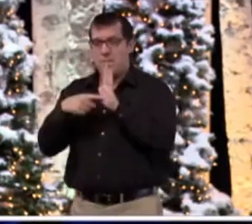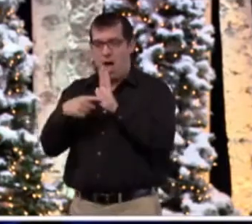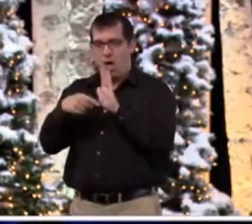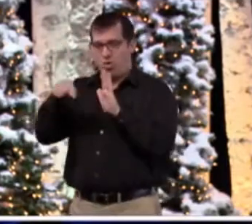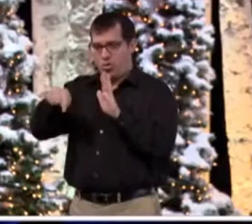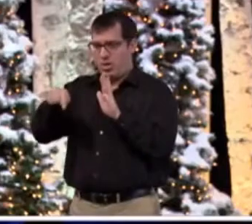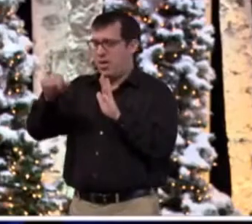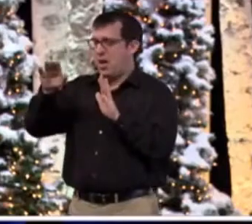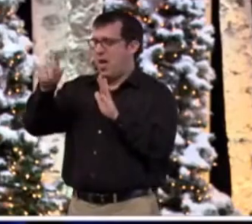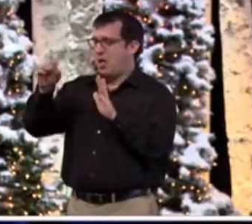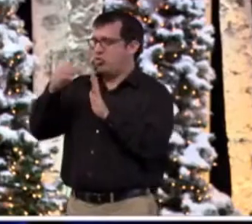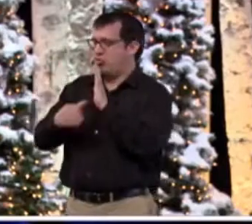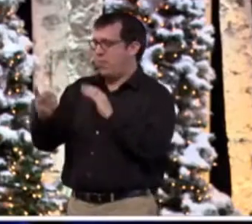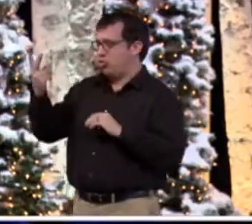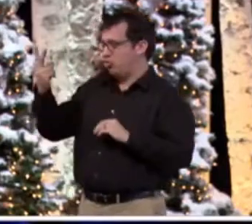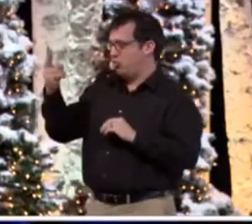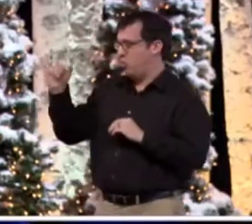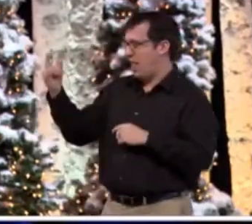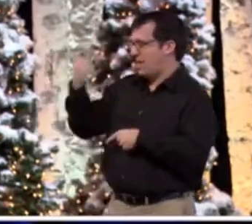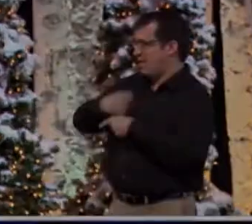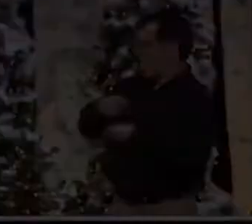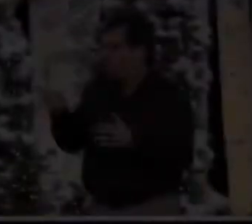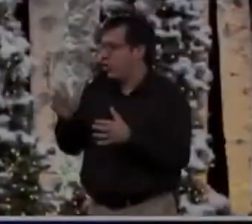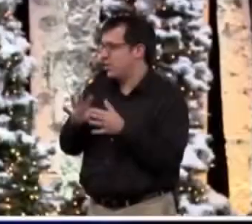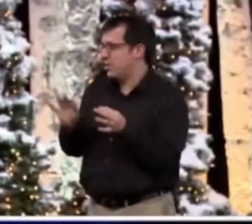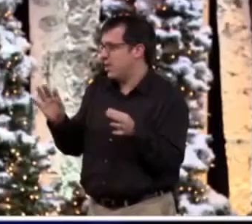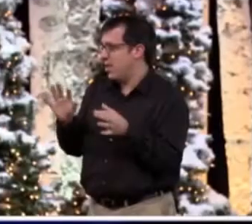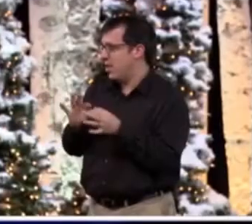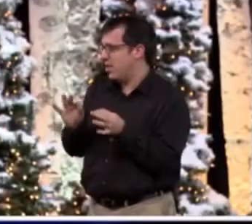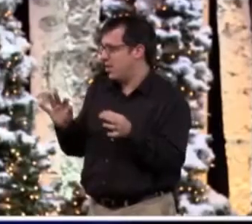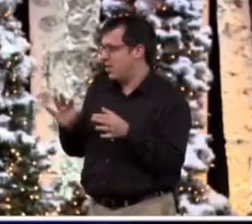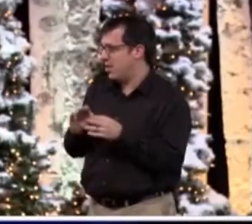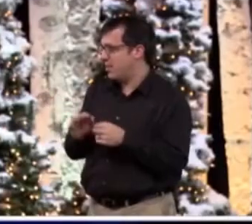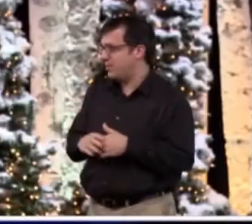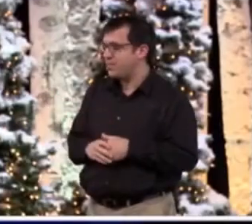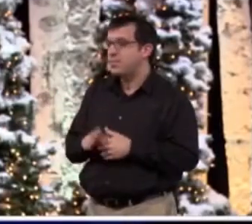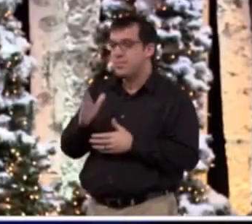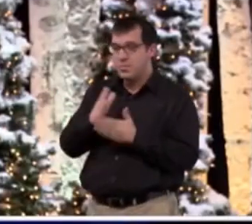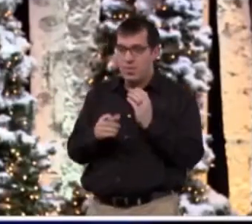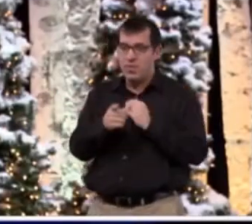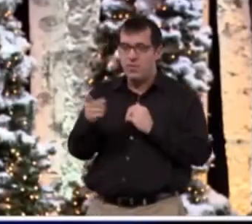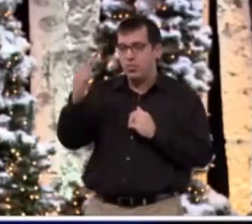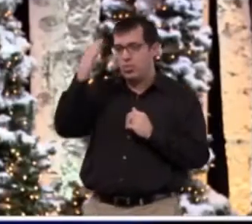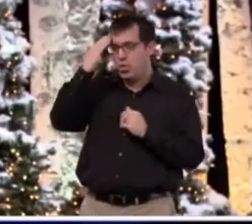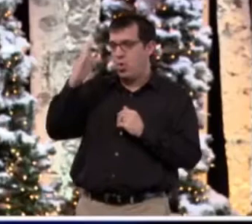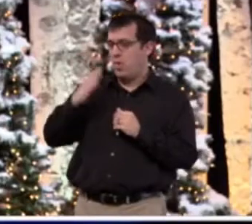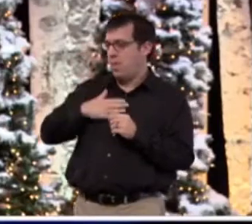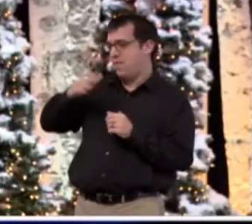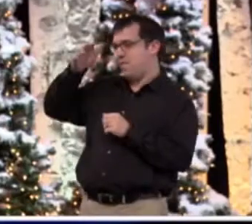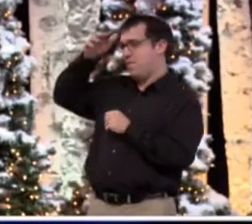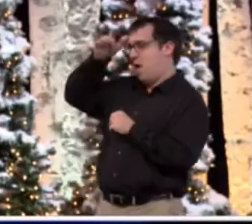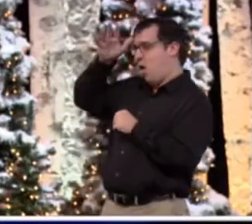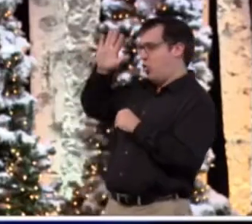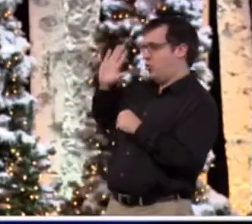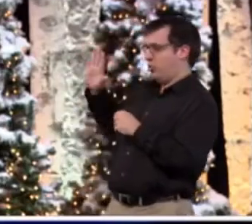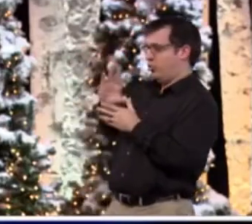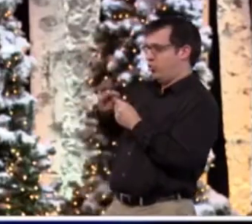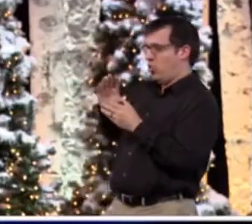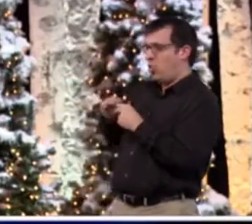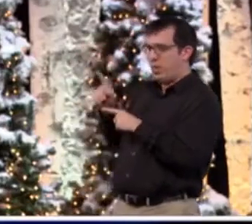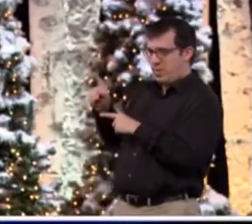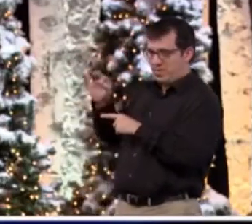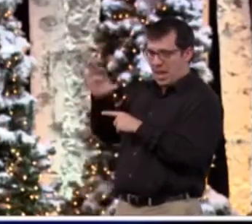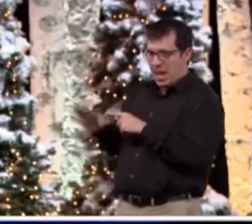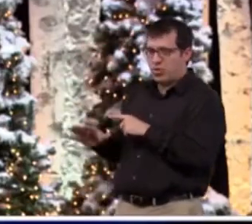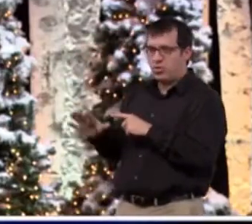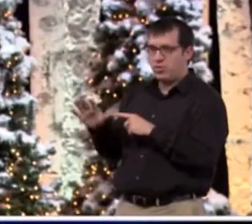यसको नमुना देखाइसक्नु भएको थियो। तपाईँहरू मध्ये कतिपयलाई मेरो बुवाको कथा थाहा छ। मेरो बुवाले 50 वर्ष